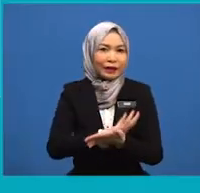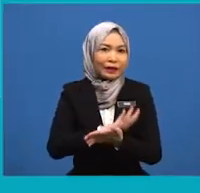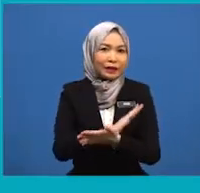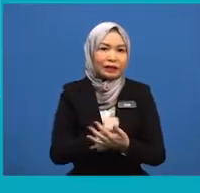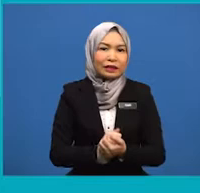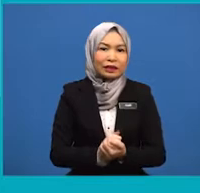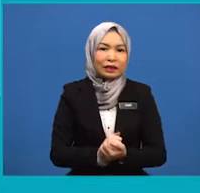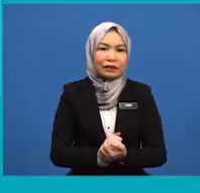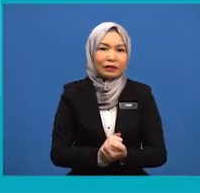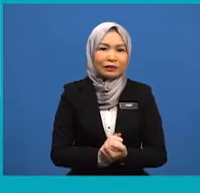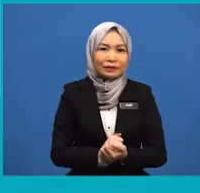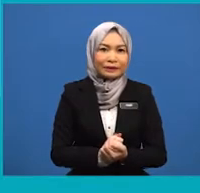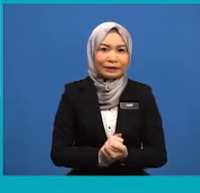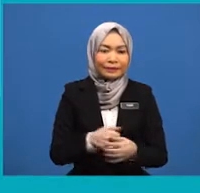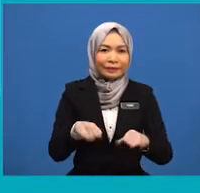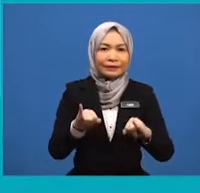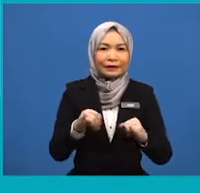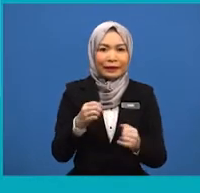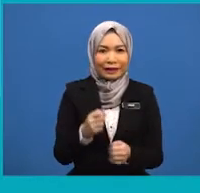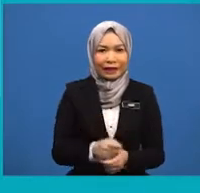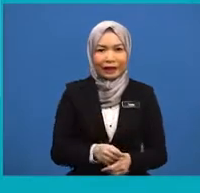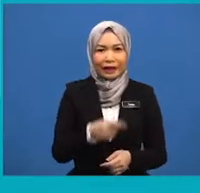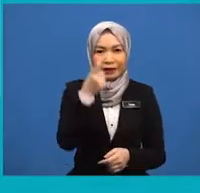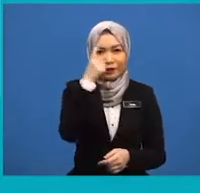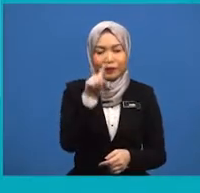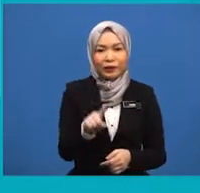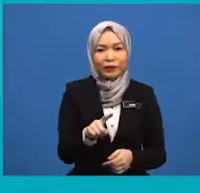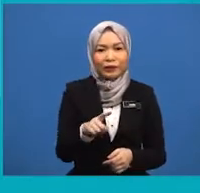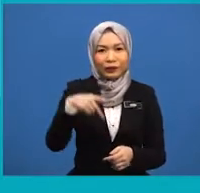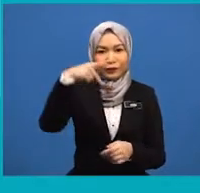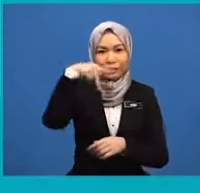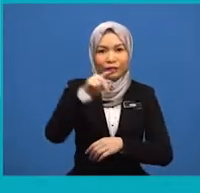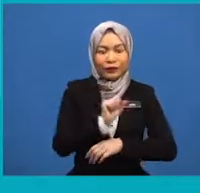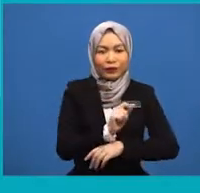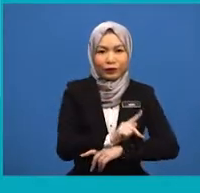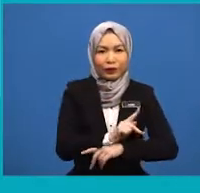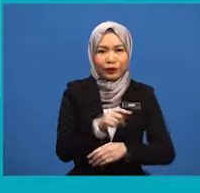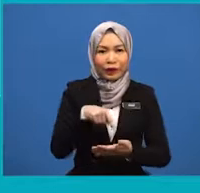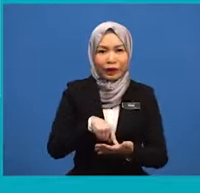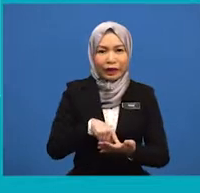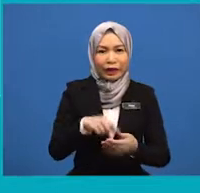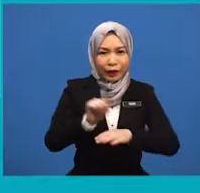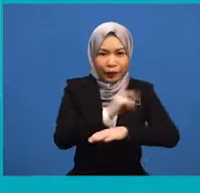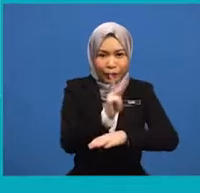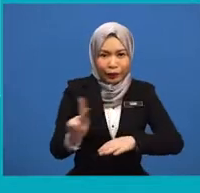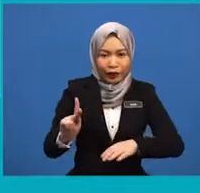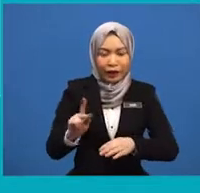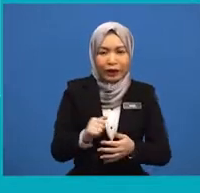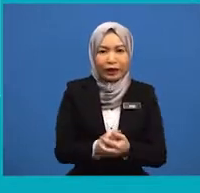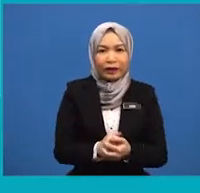Murid-murid, jalankan semakan ke atas sudu kod ini menggunakan sampel data yang